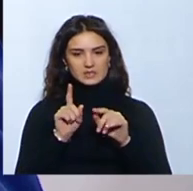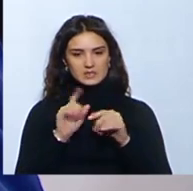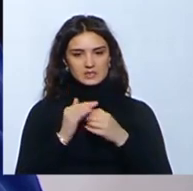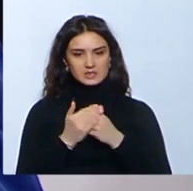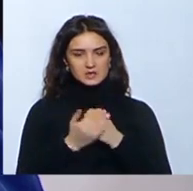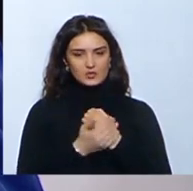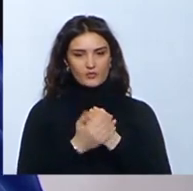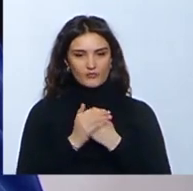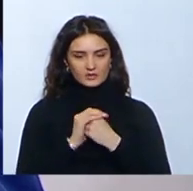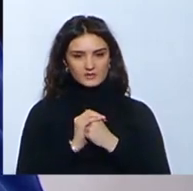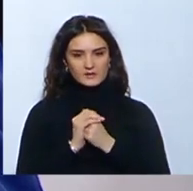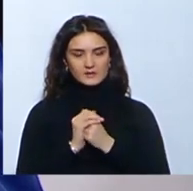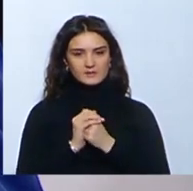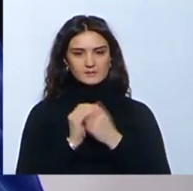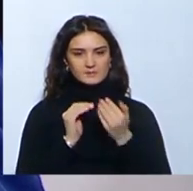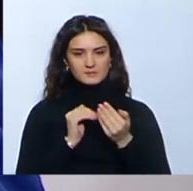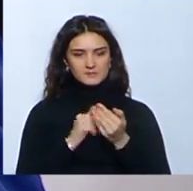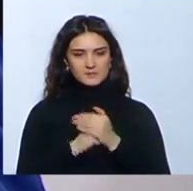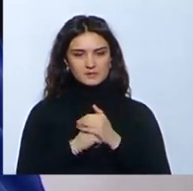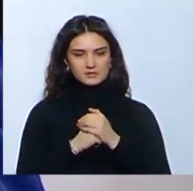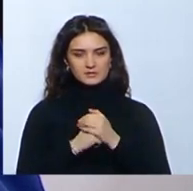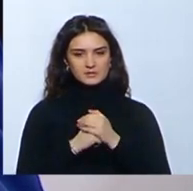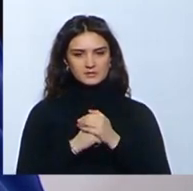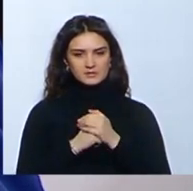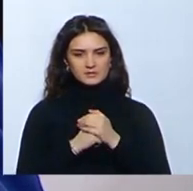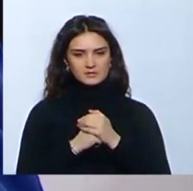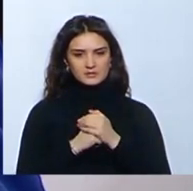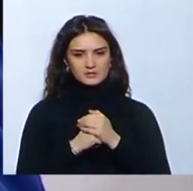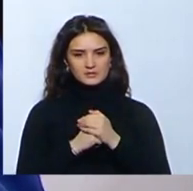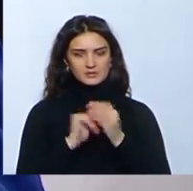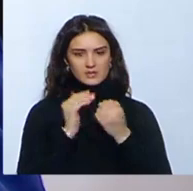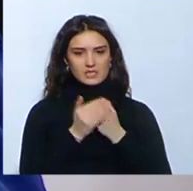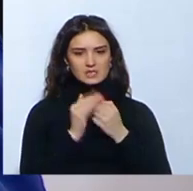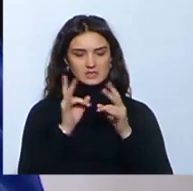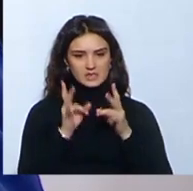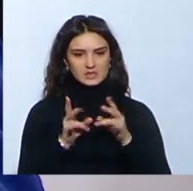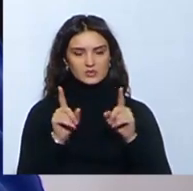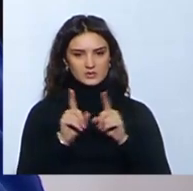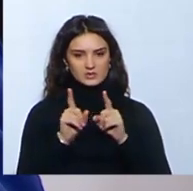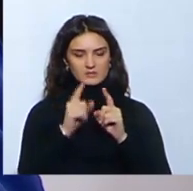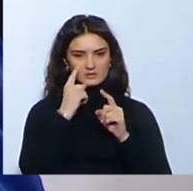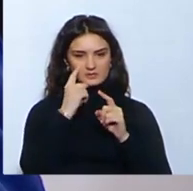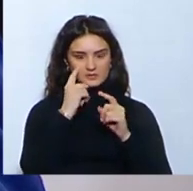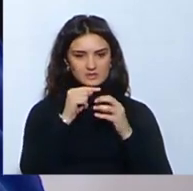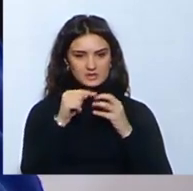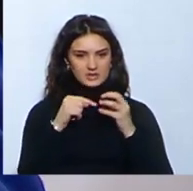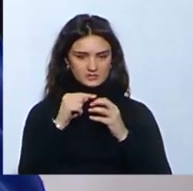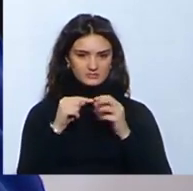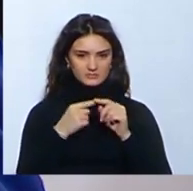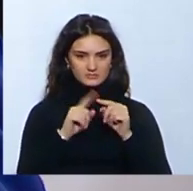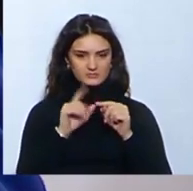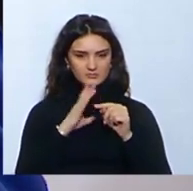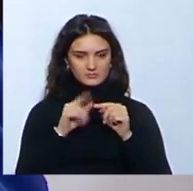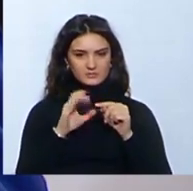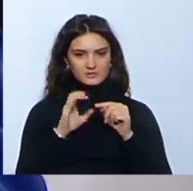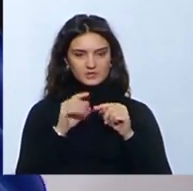ანუ რქოვანა, მინისებრი, ბროლი, ეს გარსი დააზიანოს, ასევე თვალის კაკლის გარსები, გამოიწვიოს